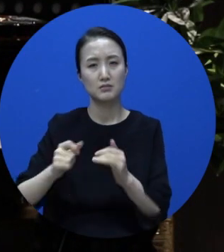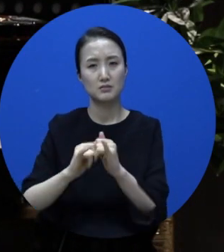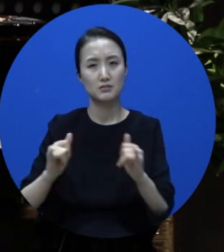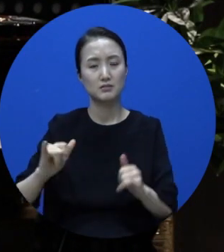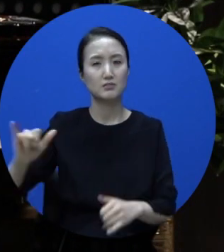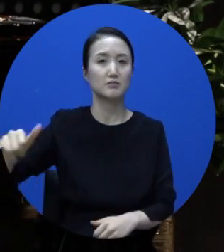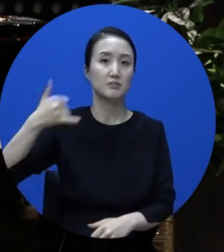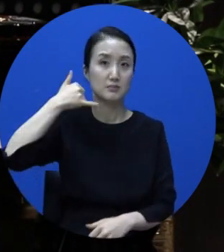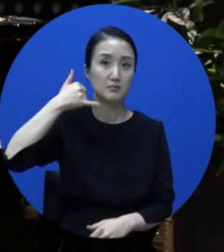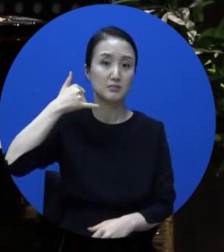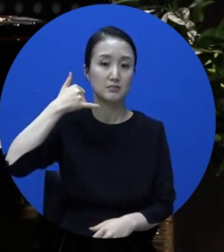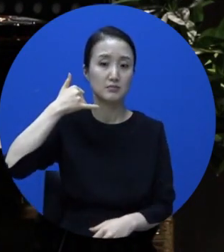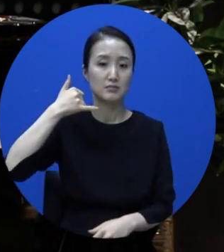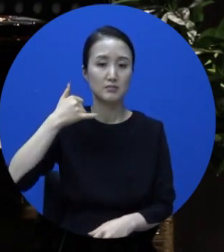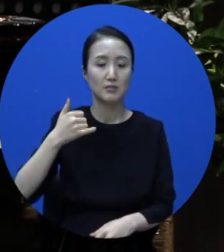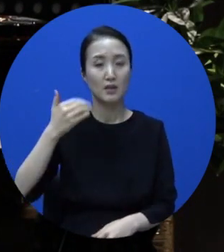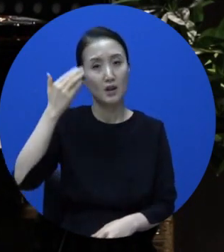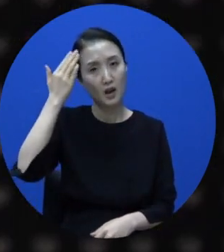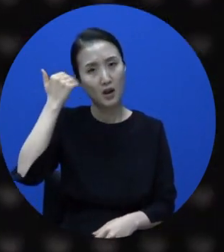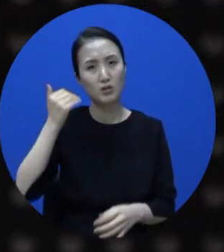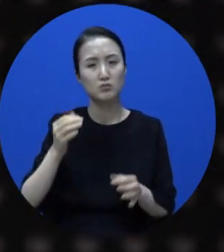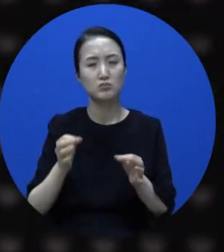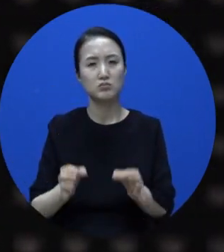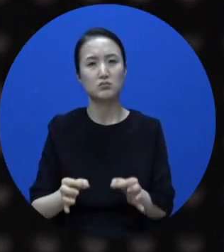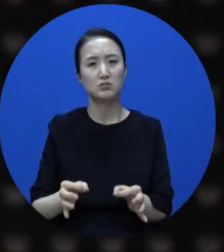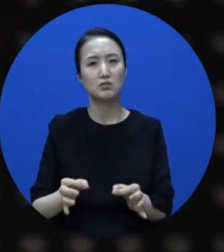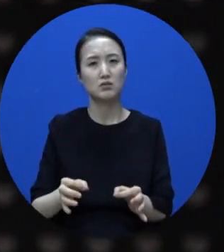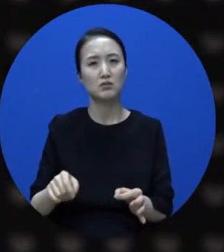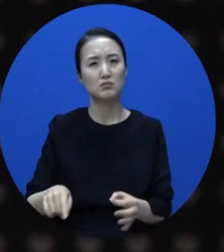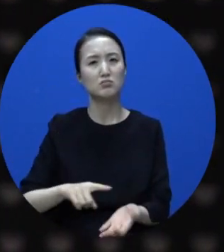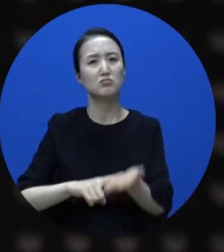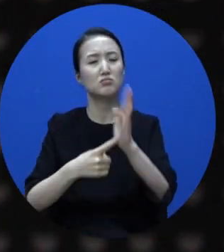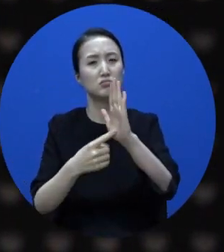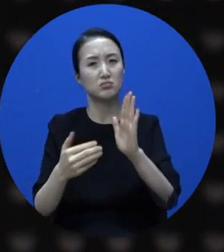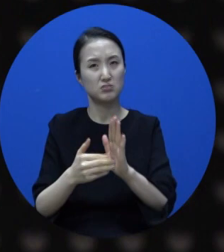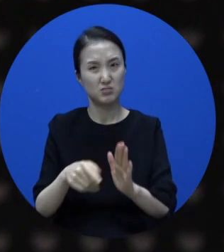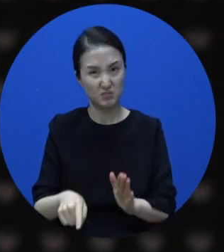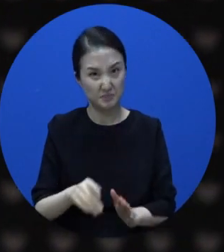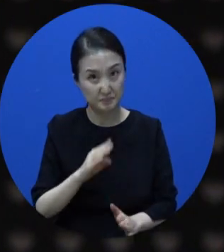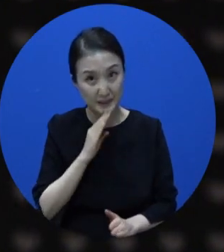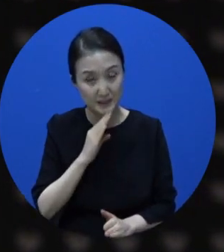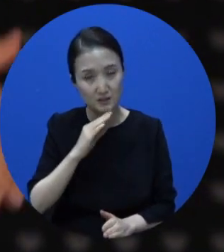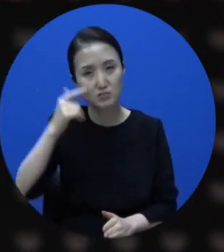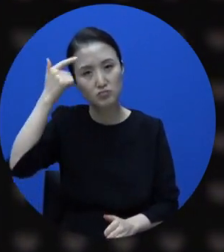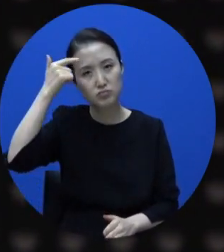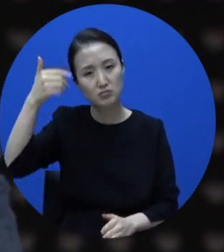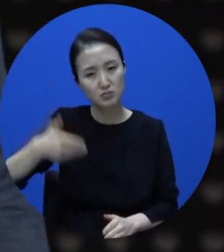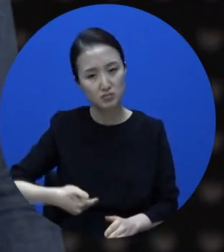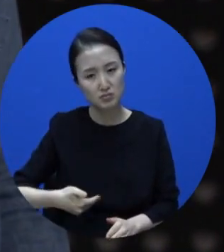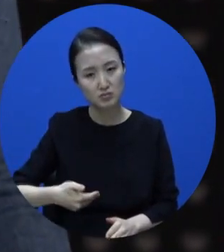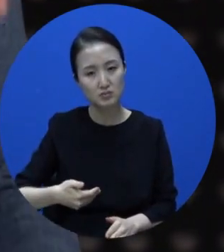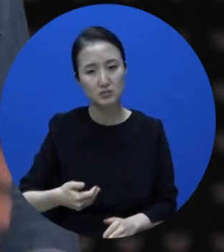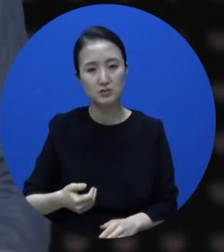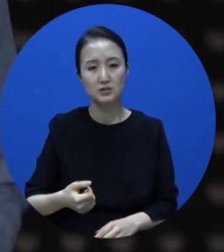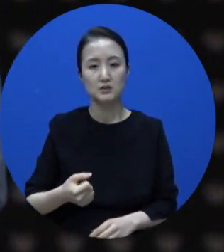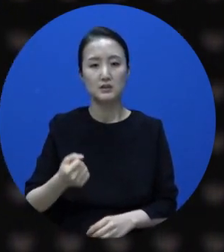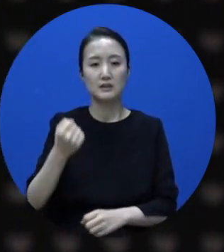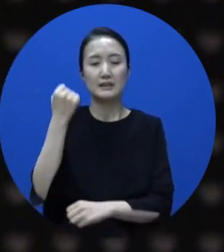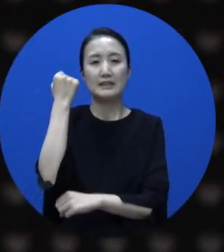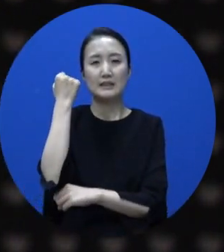전화 가지고 한국은행에서 이런 보고서를 냈는데 이 거 맞습니까 이렇게 질문에 최저임금이 인상 됐는데